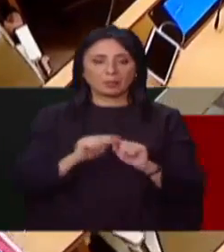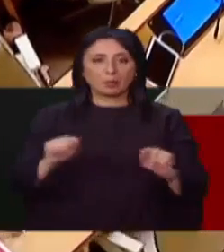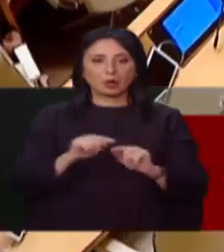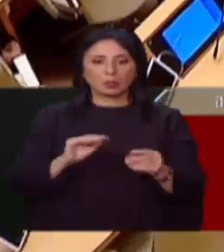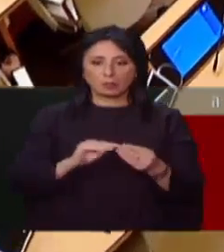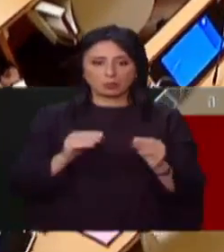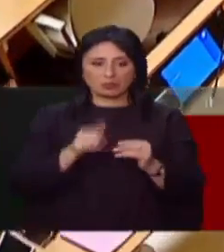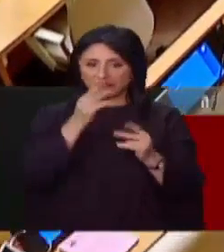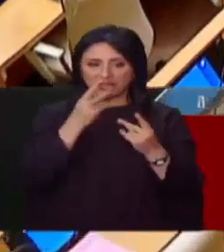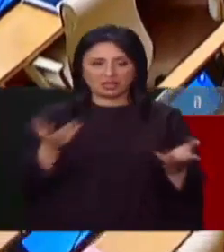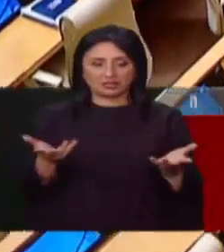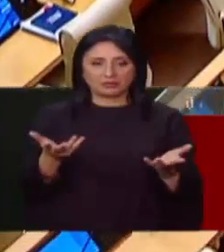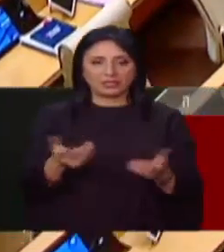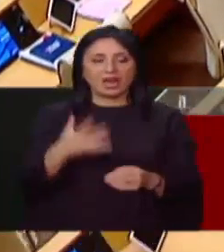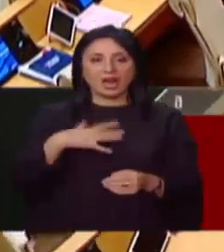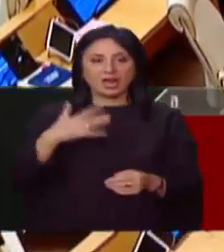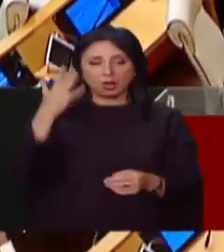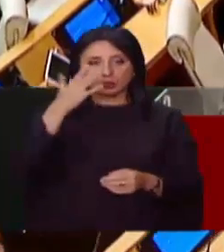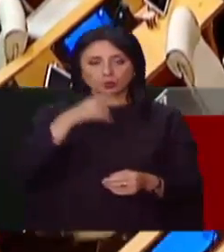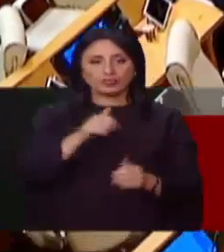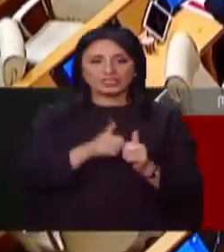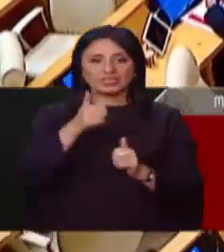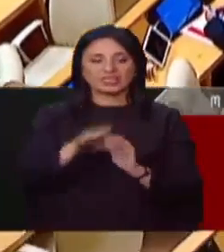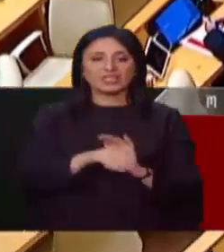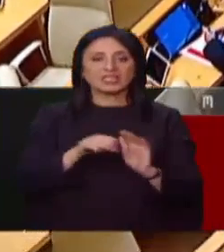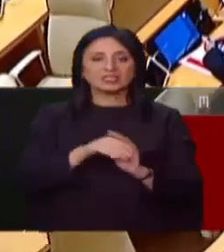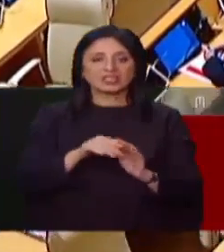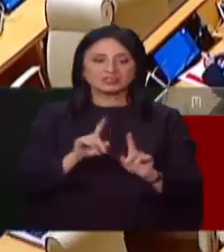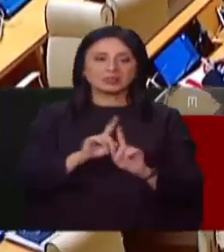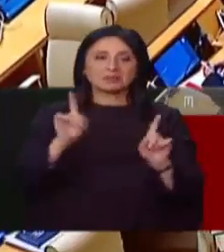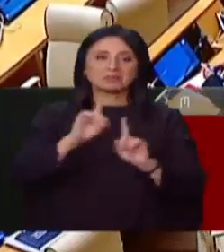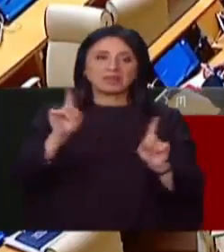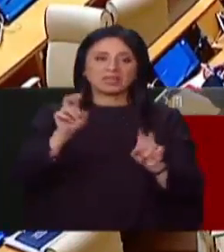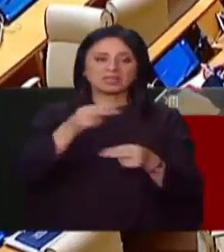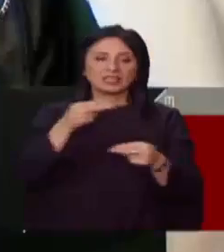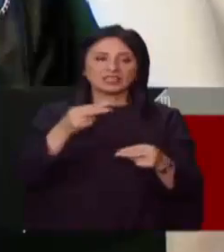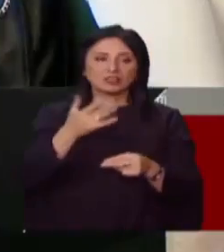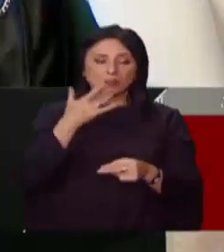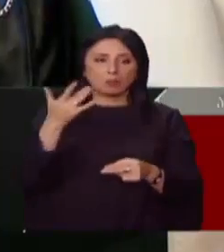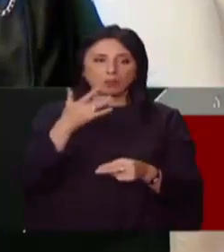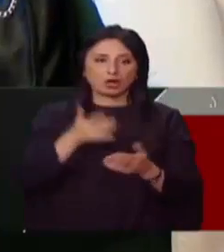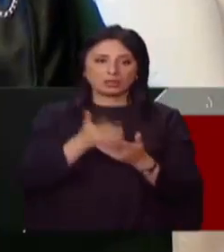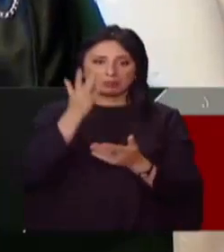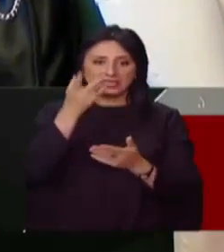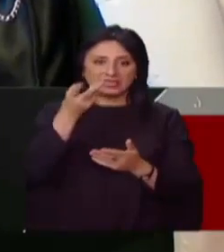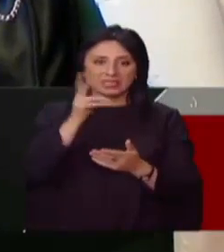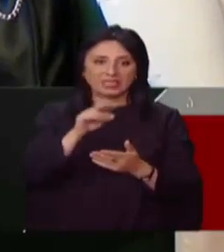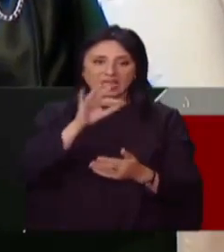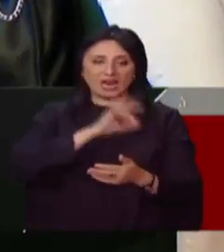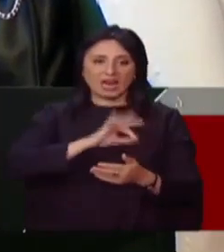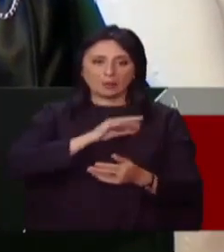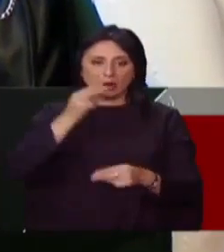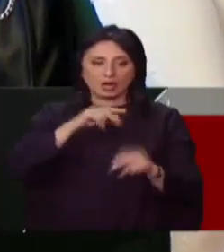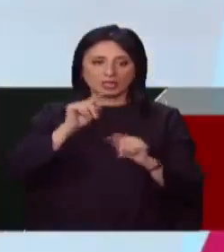პროპაგანდის პრობლემას ვერ ხედავს და ქართულ ოცნებას წინა საარჩევნოდ სენსიტიური თემის პოლიტიკური მიზნებისთვის